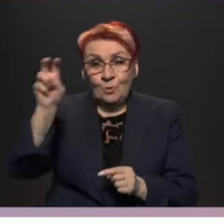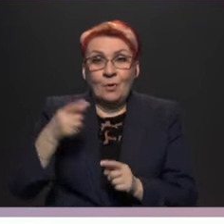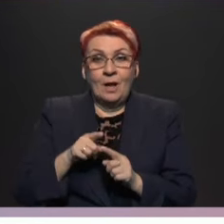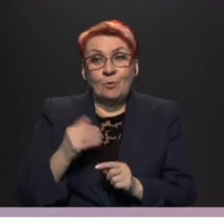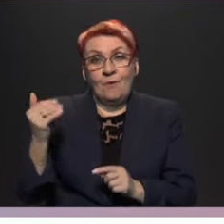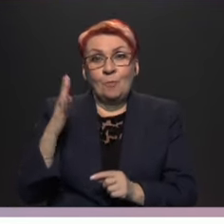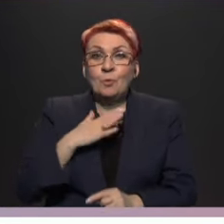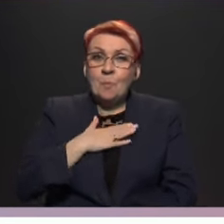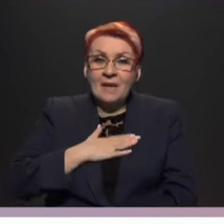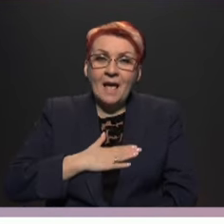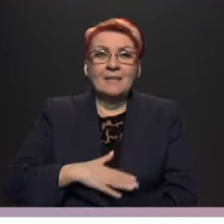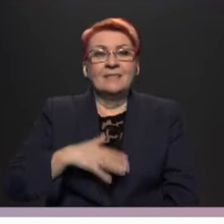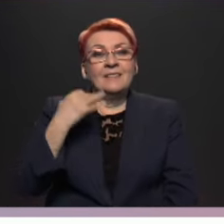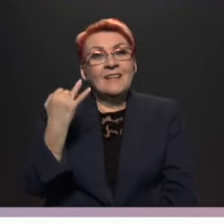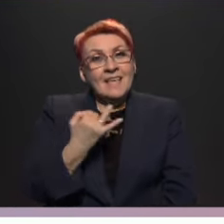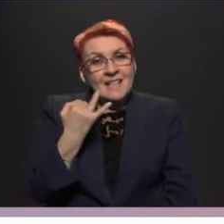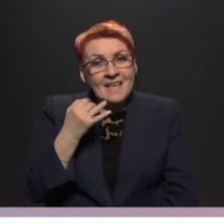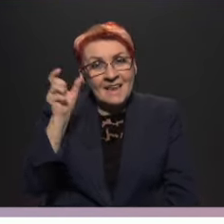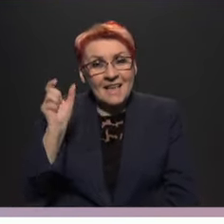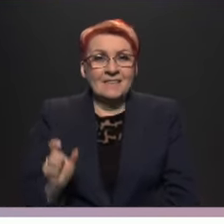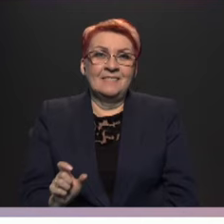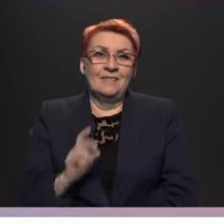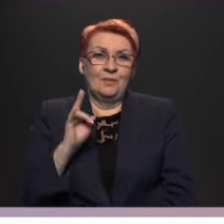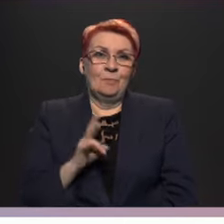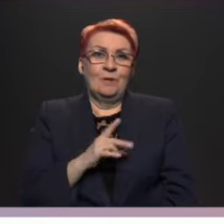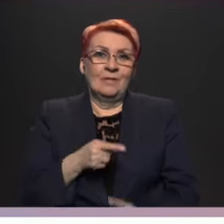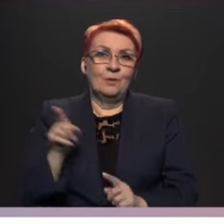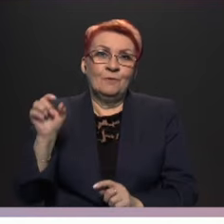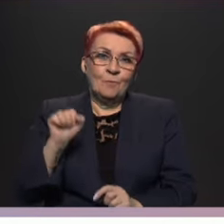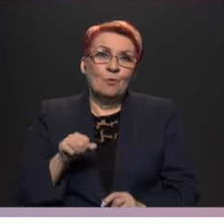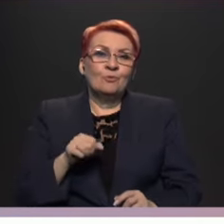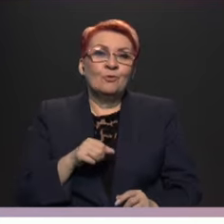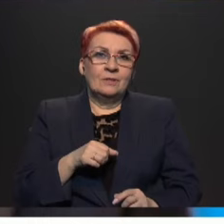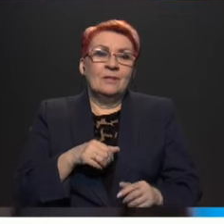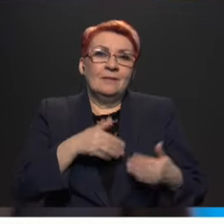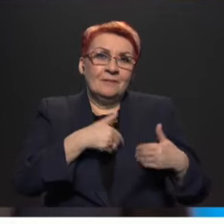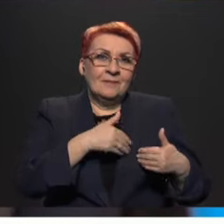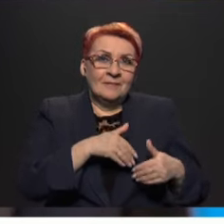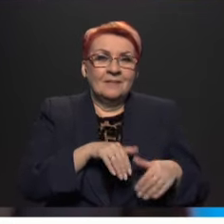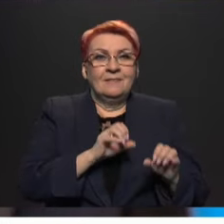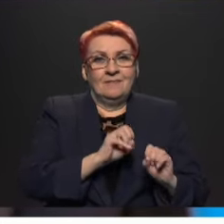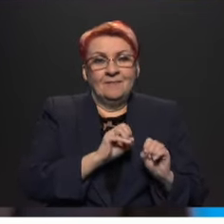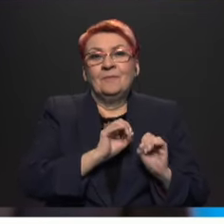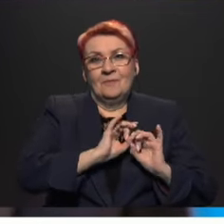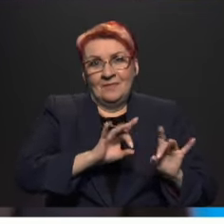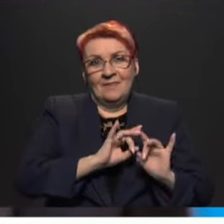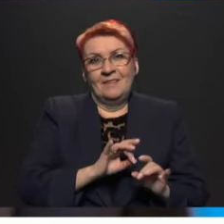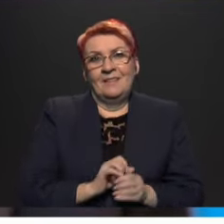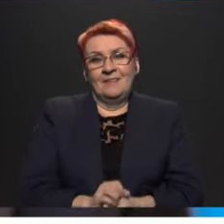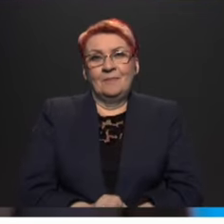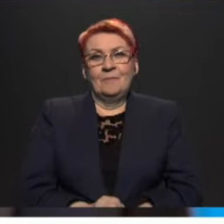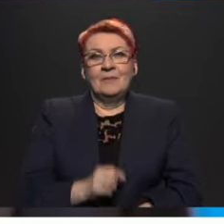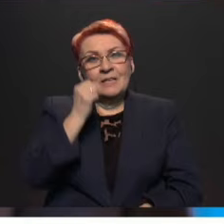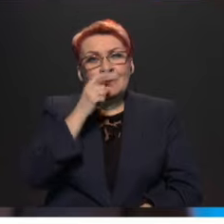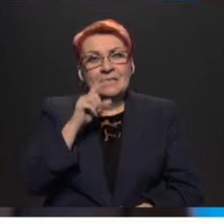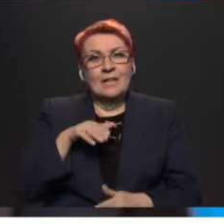интересен, приятен, и с которым ты будешь говорить на одном языке. Здорово, спасибо, батюшка, за совет.